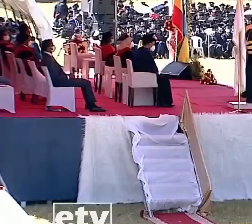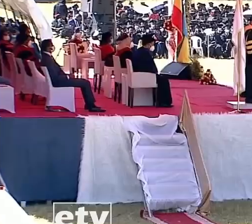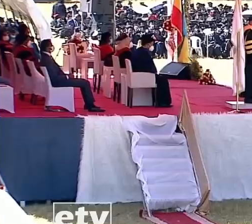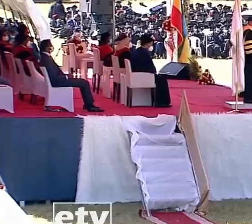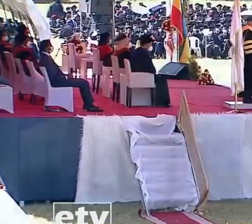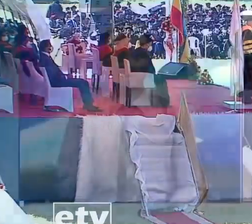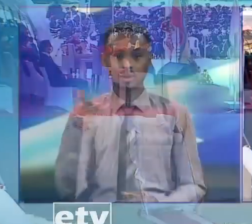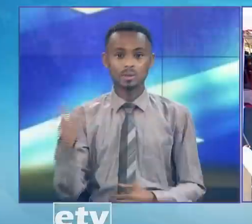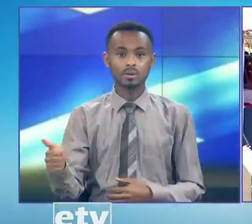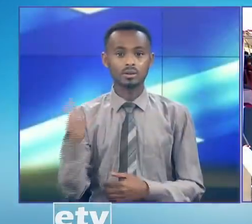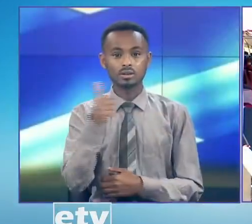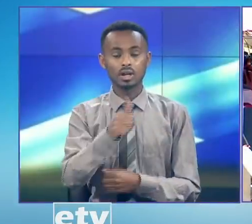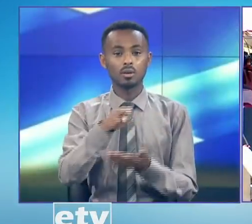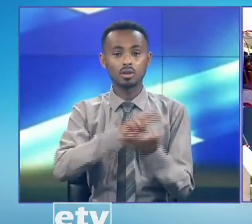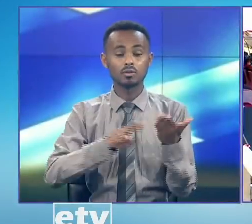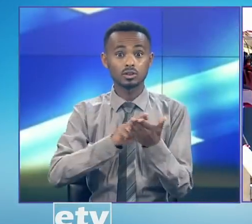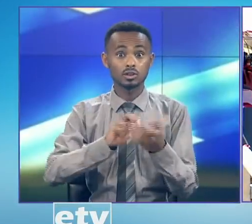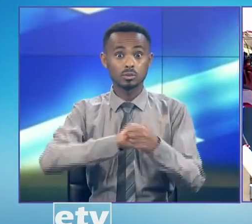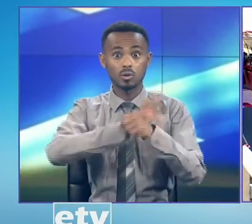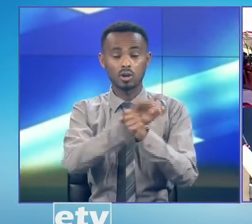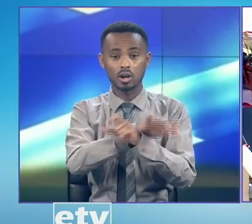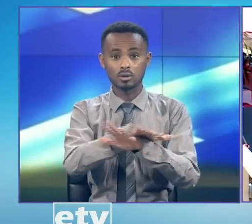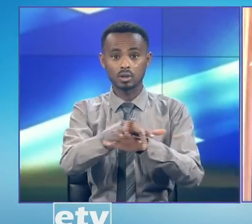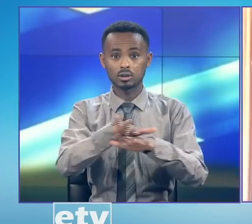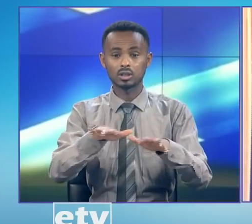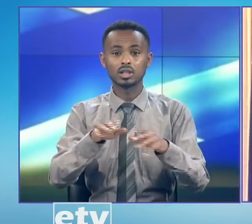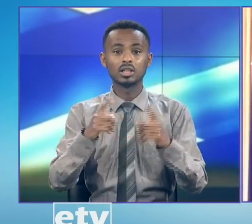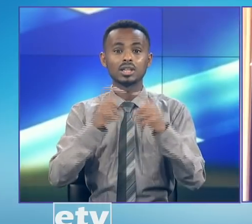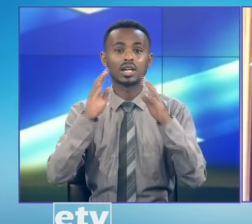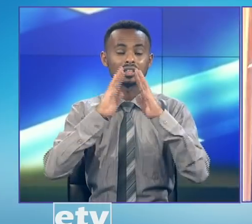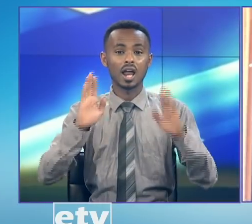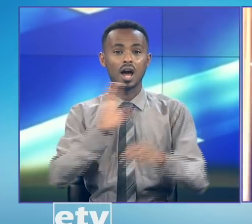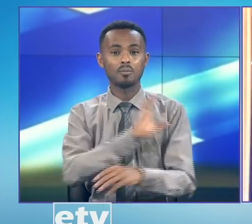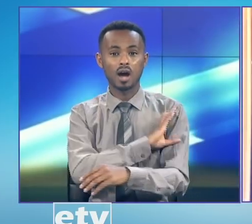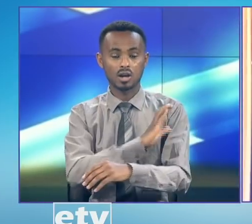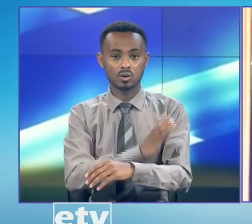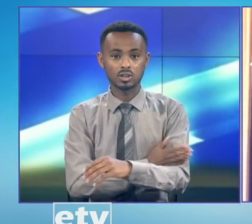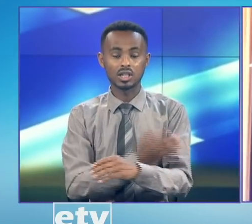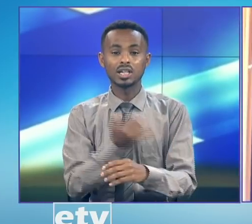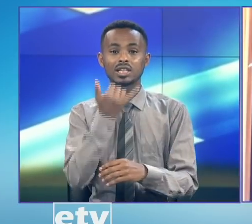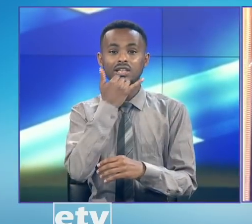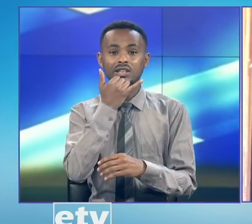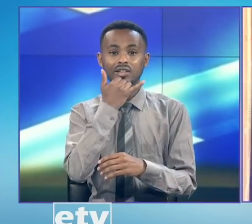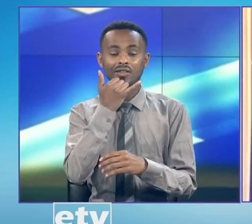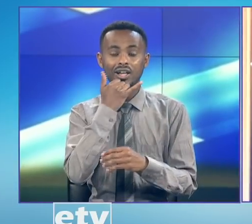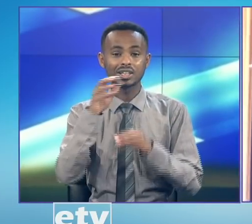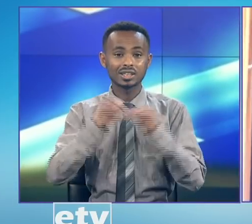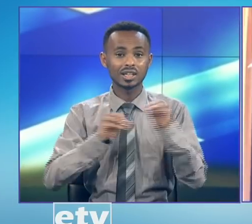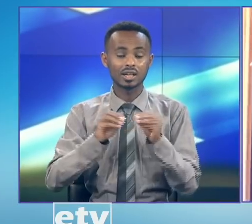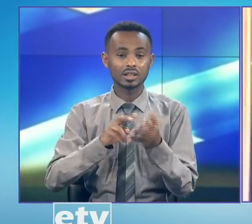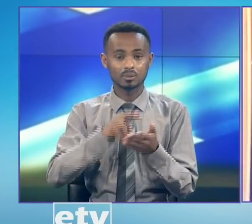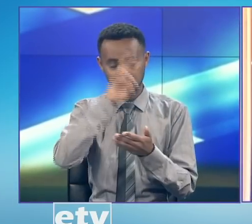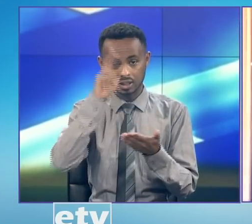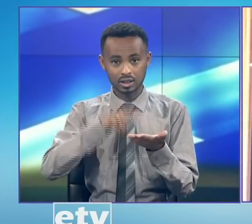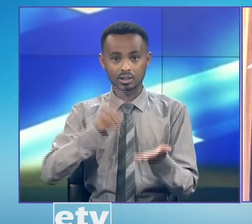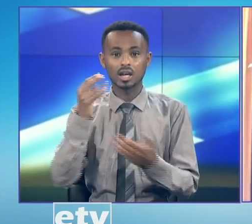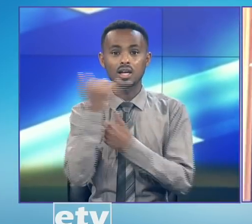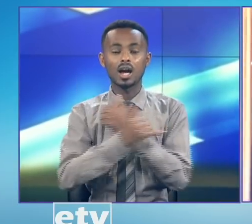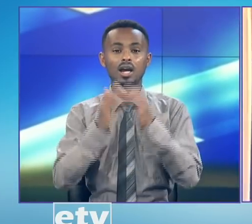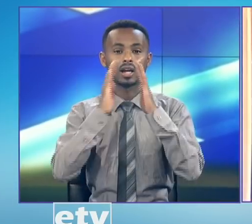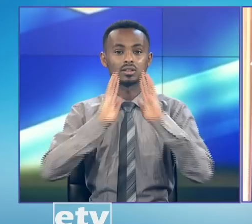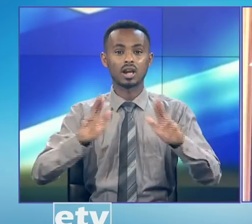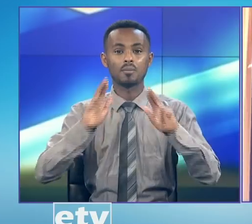አዲስ አበባ ዩኒቨርሲቲ በኮሮና ቫይረስ መስራጨት ጸረ ሰላም ኃይሎች የጥፋት እንቅስቃሴ የተነሳ የሀገራችን